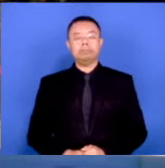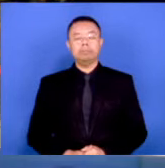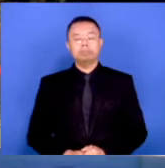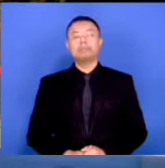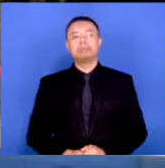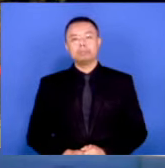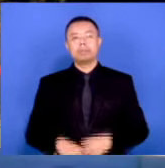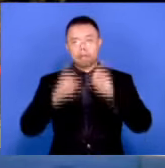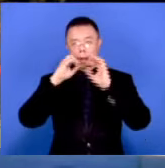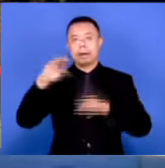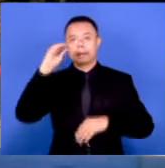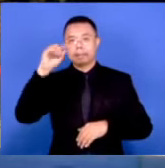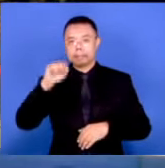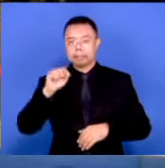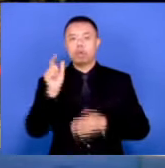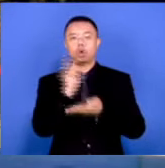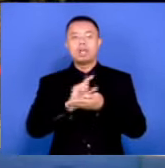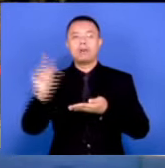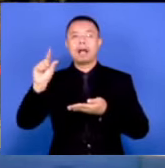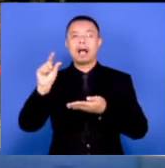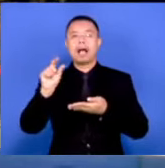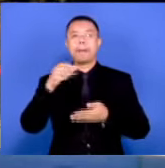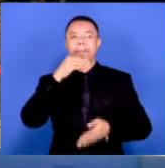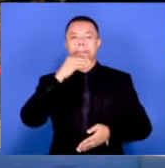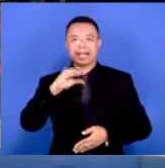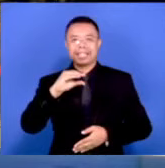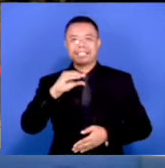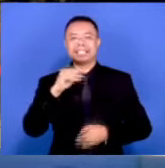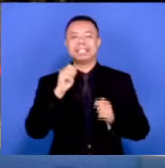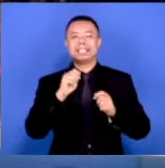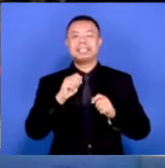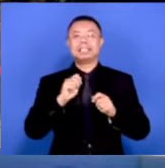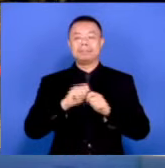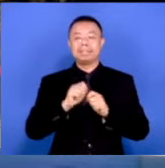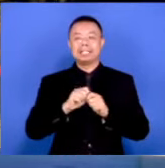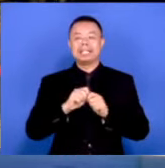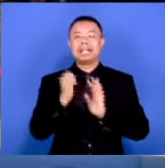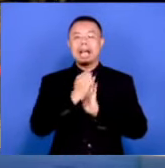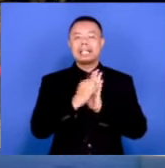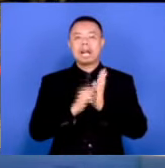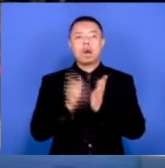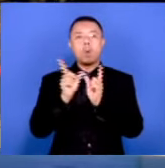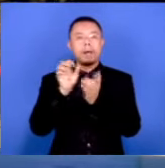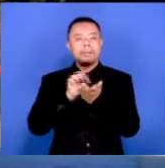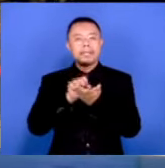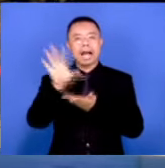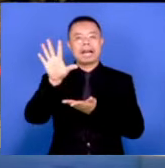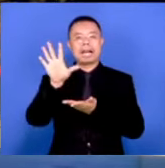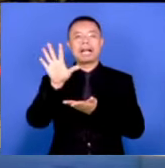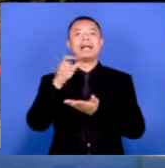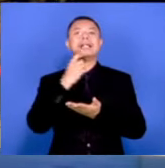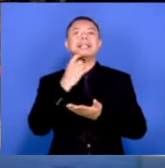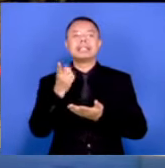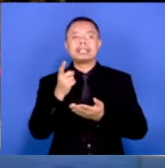Anda kembali menyaksikan kabar pagi pemirsa, Universitas Bakri menggelar postgraduate colloquium dan international webinar bertajuk Popularizing